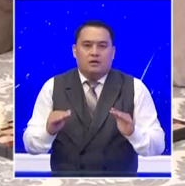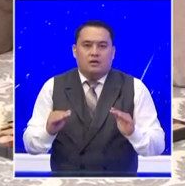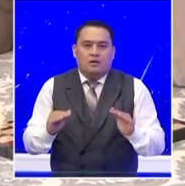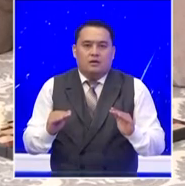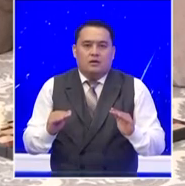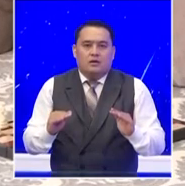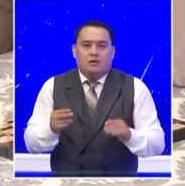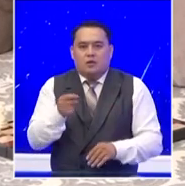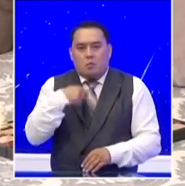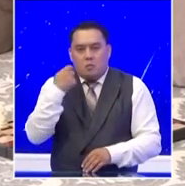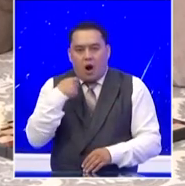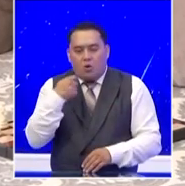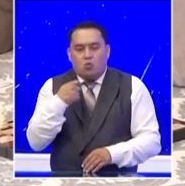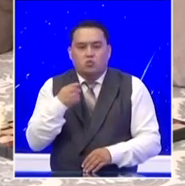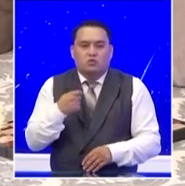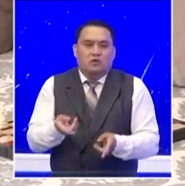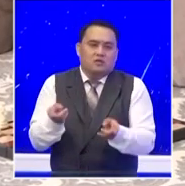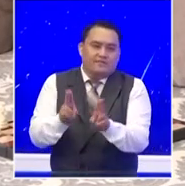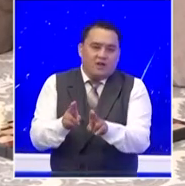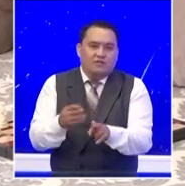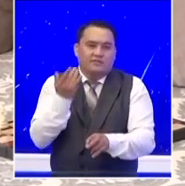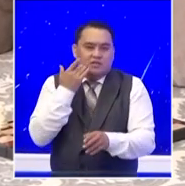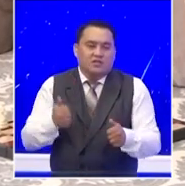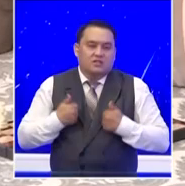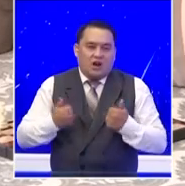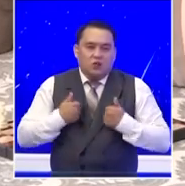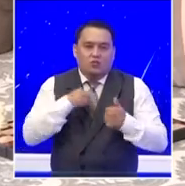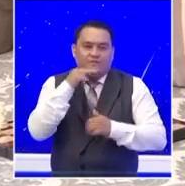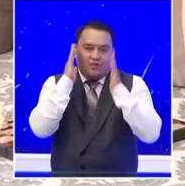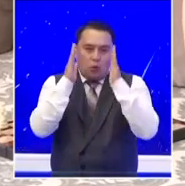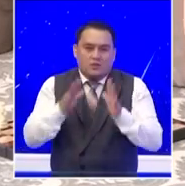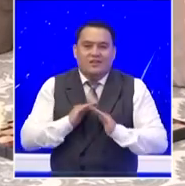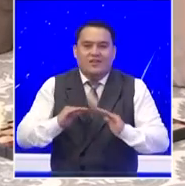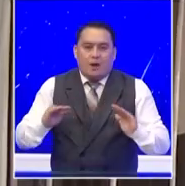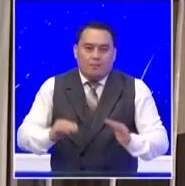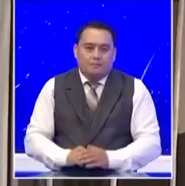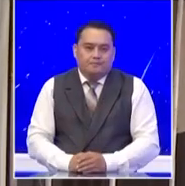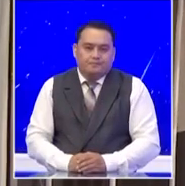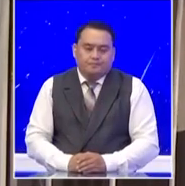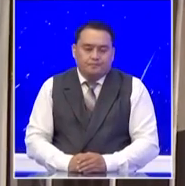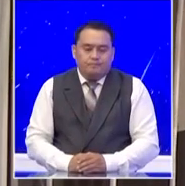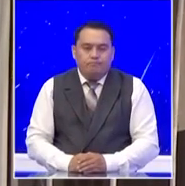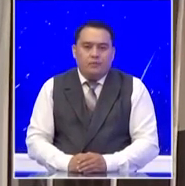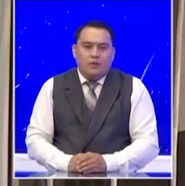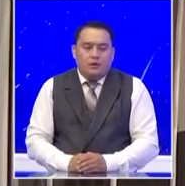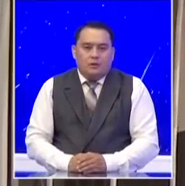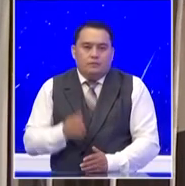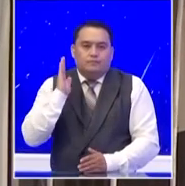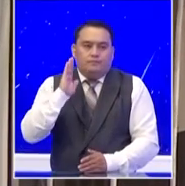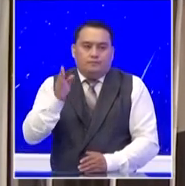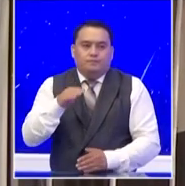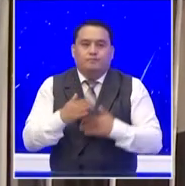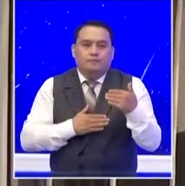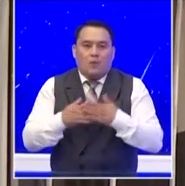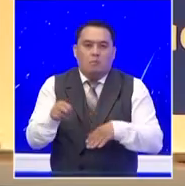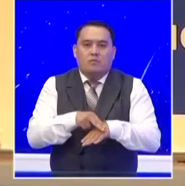Хоть и не покушает, не поест там, он все равно уделяет время больше детям. Свое будущее Азамат намерен связать с